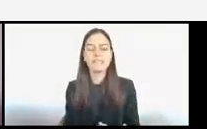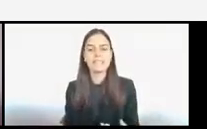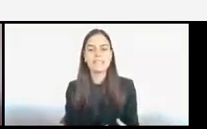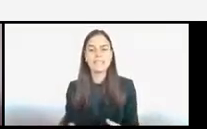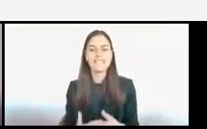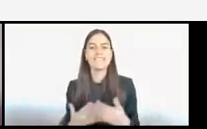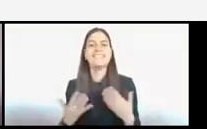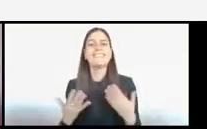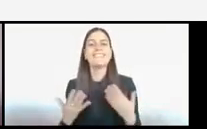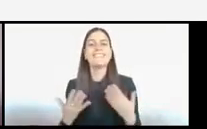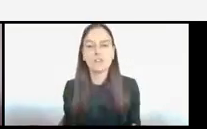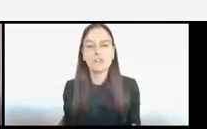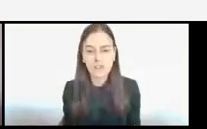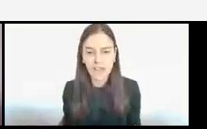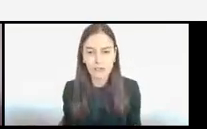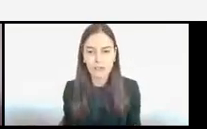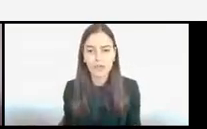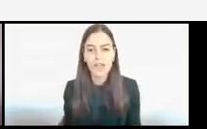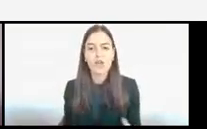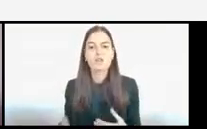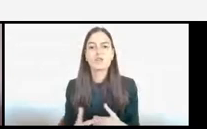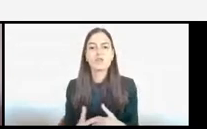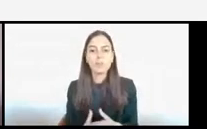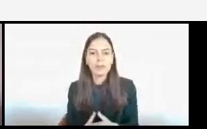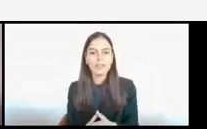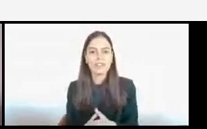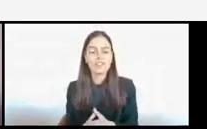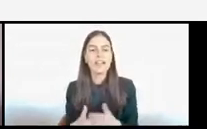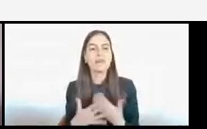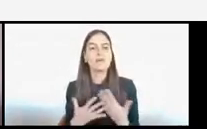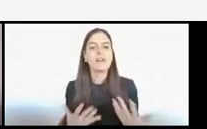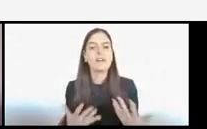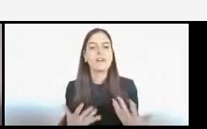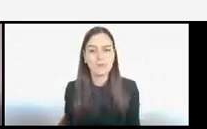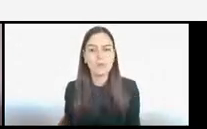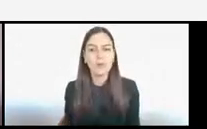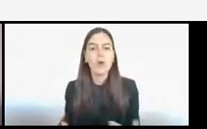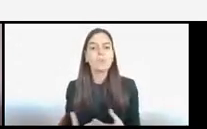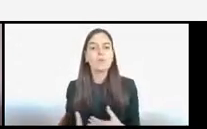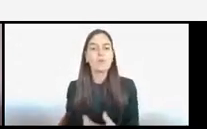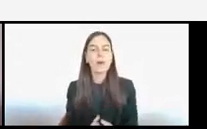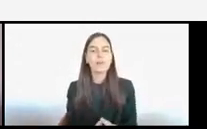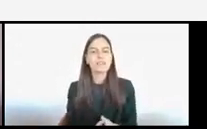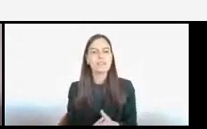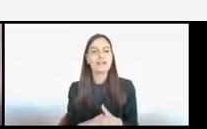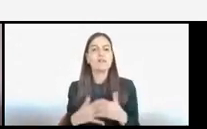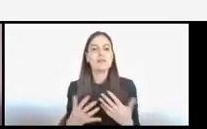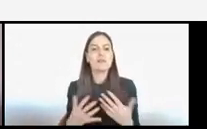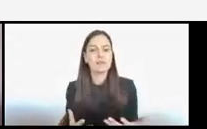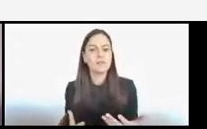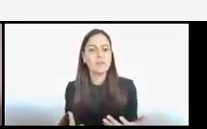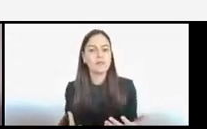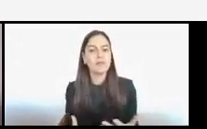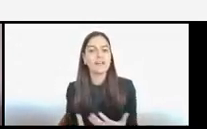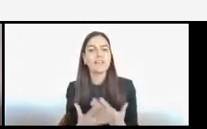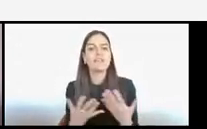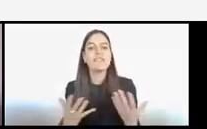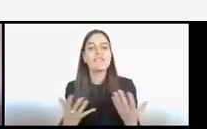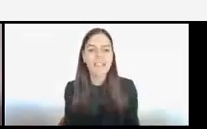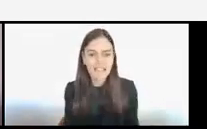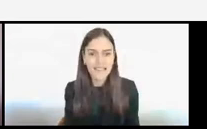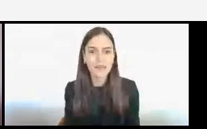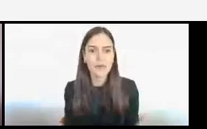bien qui nécessite d'importants travaux, je vais privilégier la location nue. Pourquoi ? Parce que la location nue est